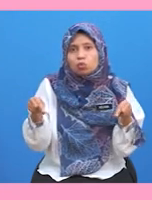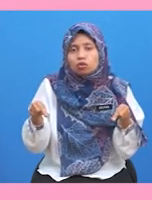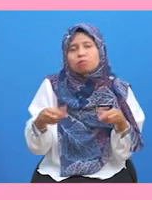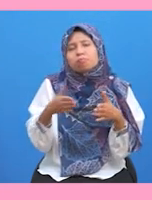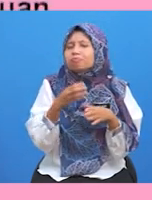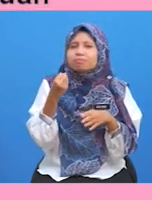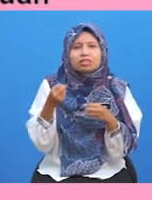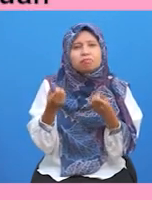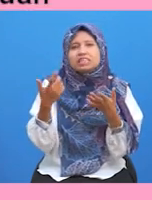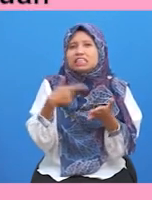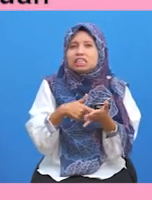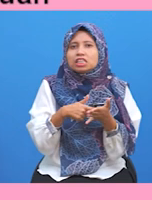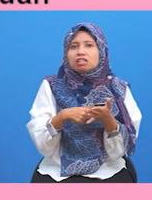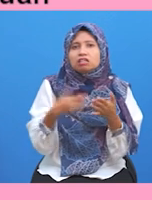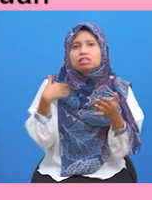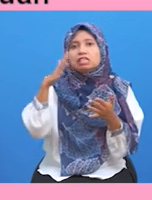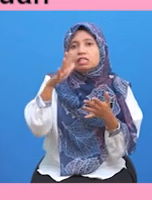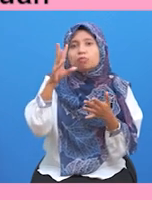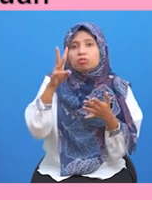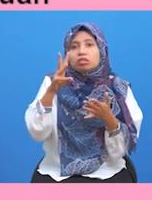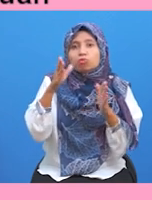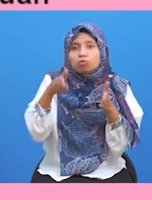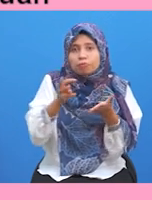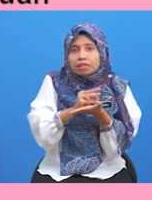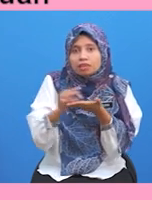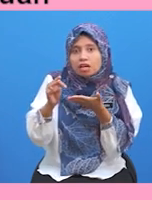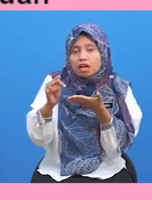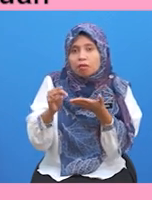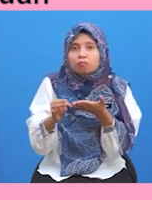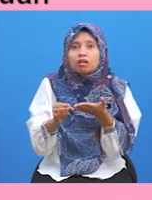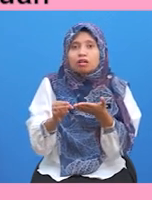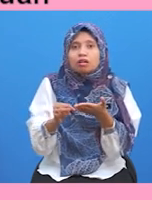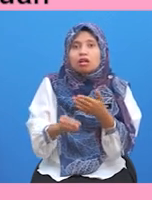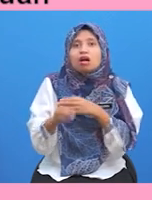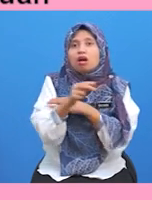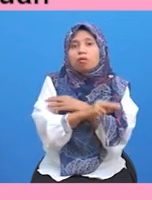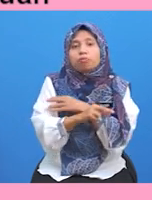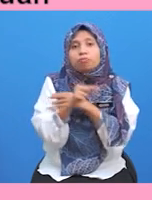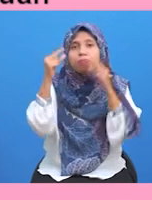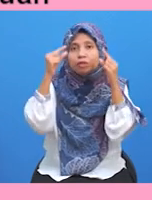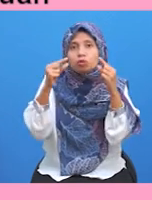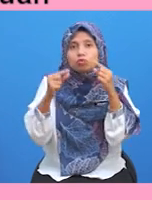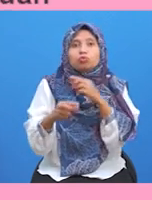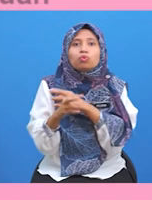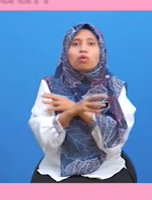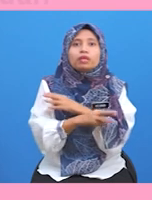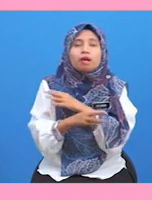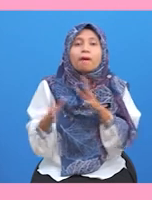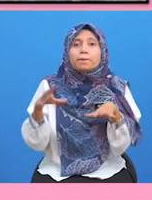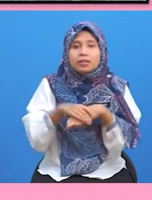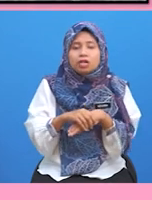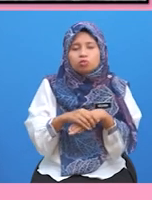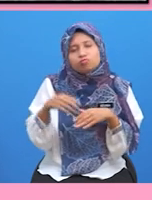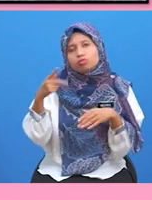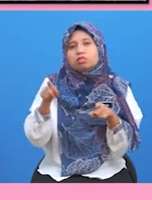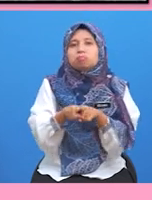Seterusnya, seramai 56 orang pelajar Maktab Perguruan Melayu Sarawak bertindak menamatkan pengajian. Bentuk